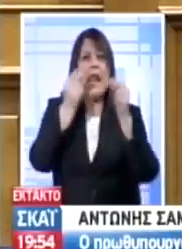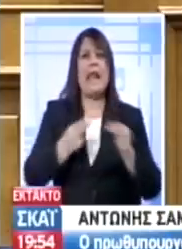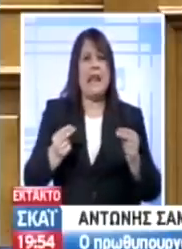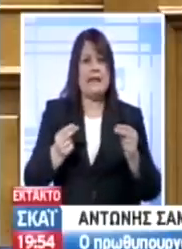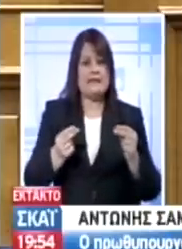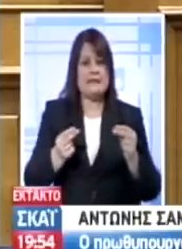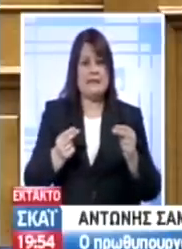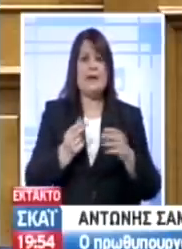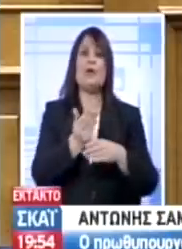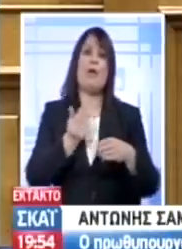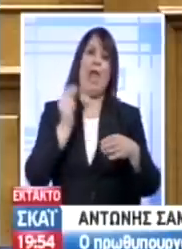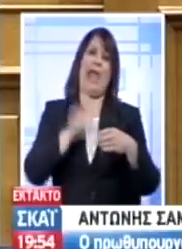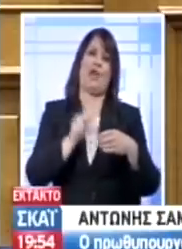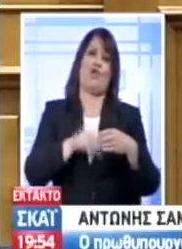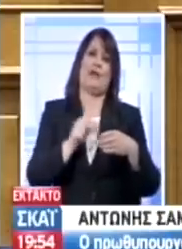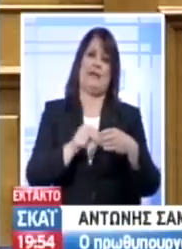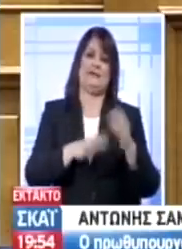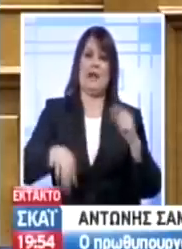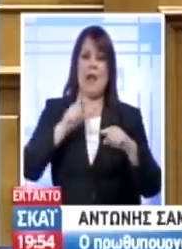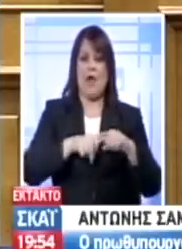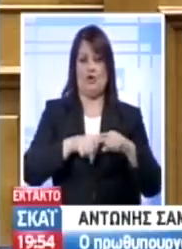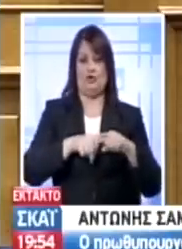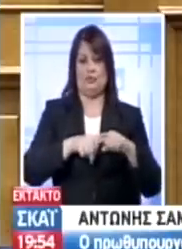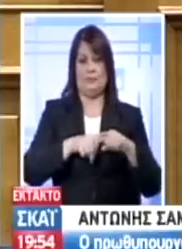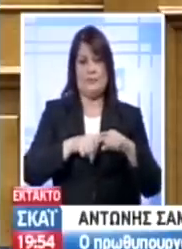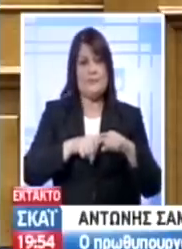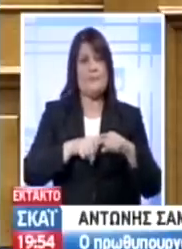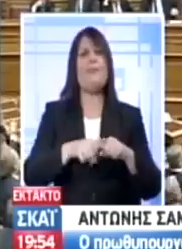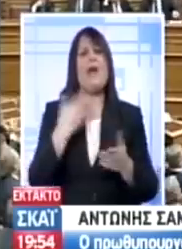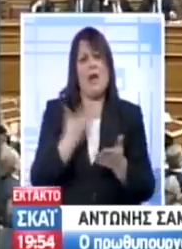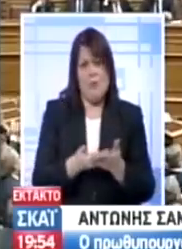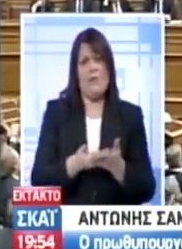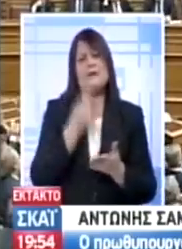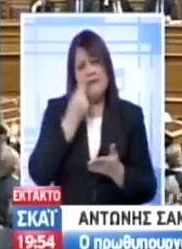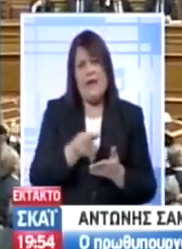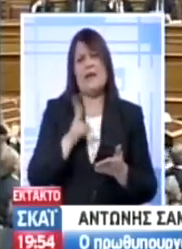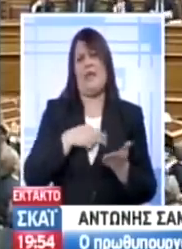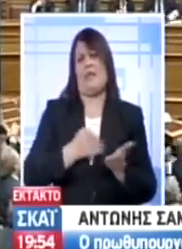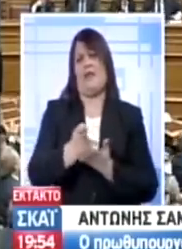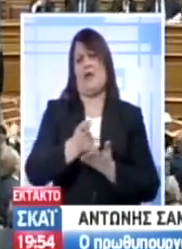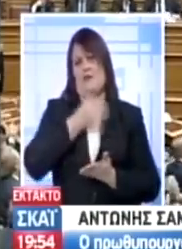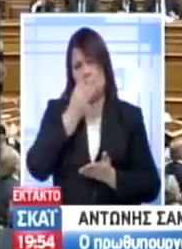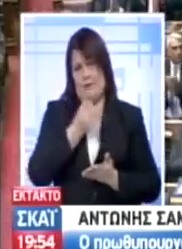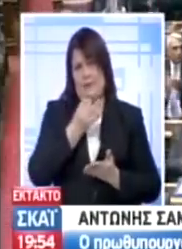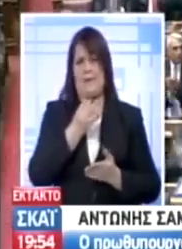την άμεση προσφυγή στις κάλπες. Εκλογές. Και αποδείχθηκε ότι είχαμε δίκιο.